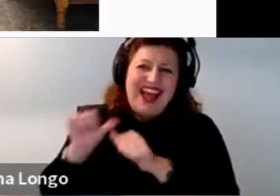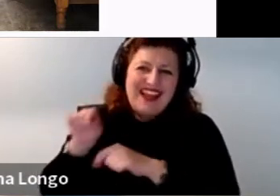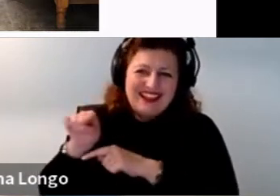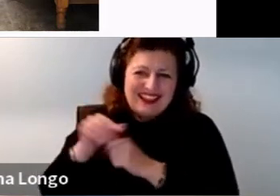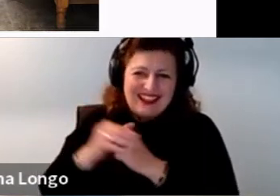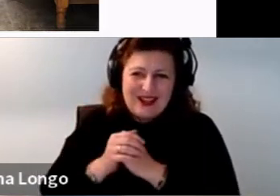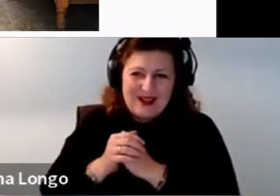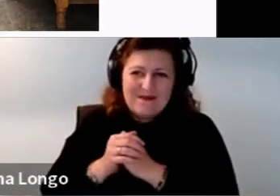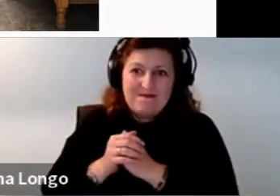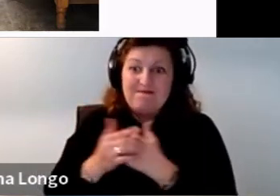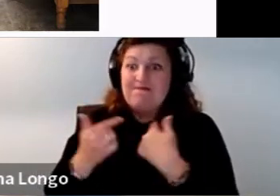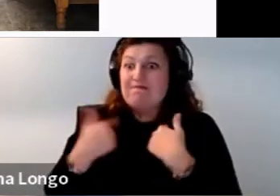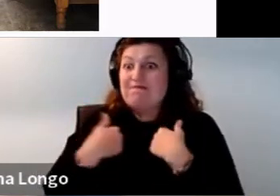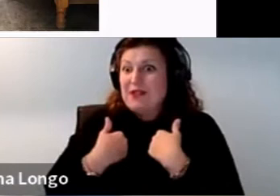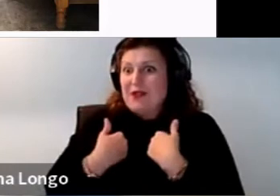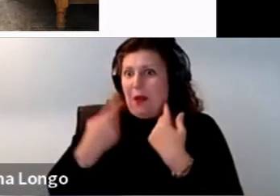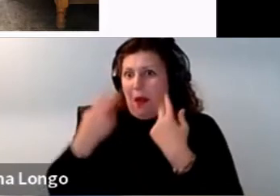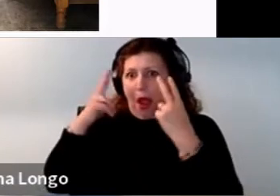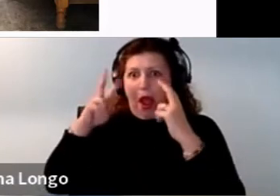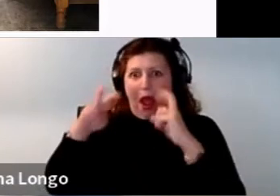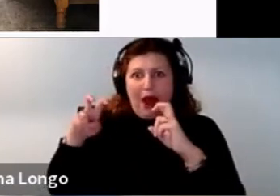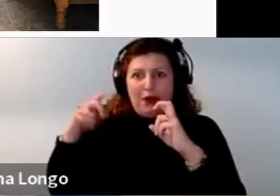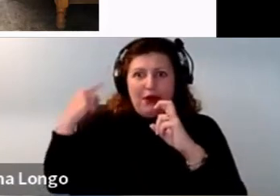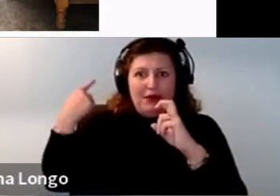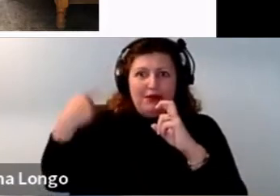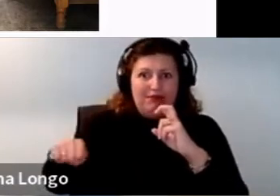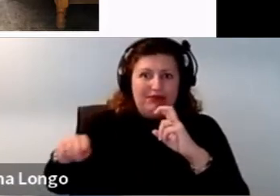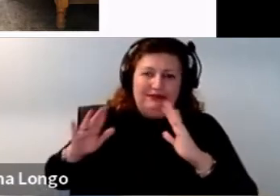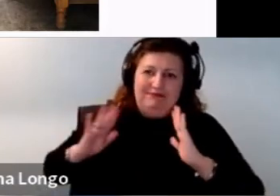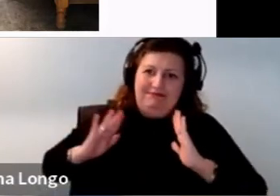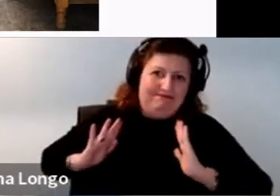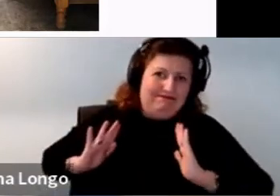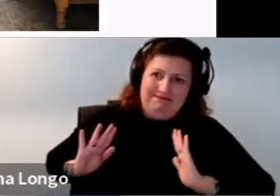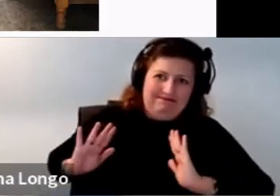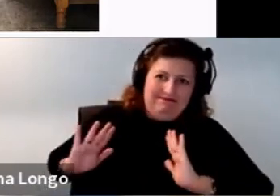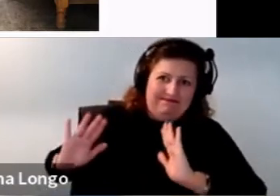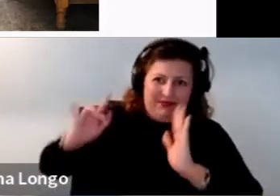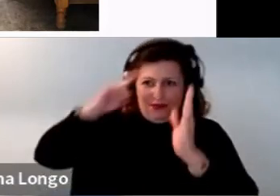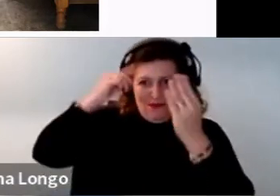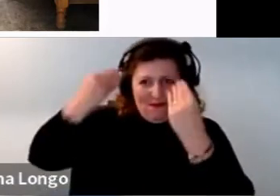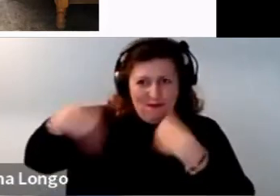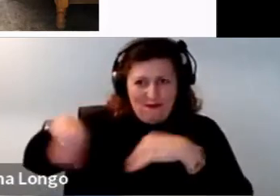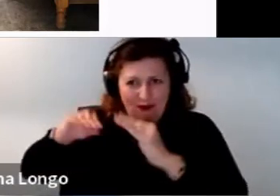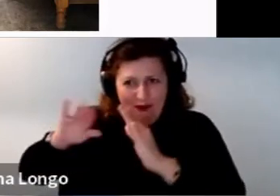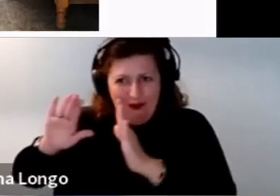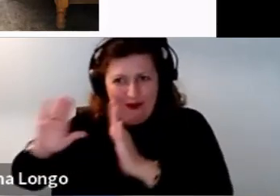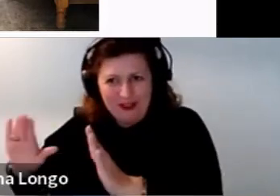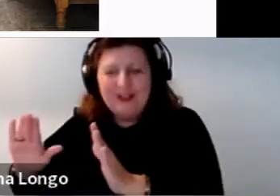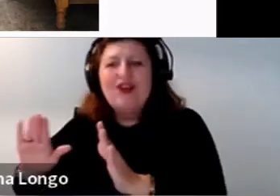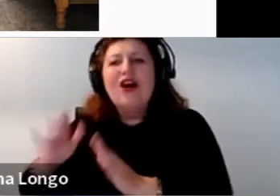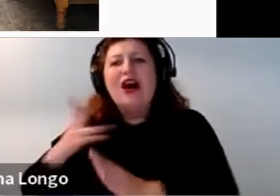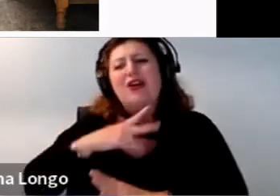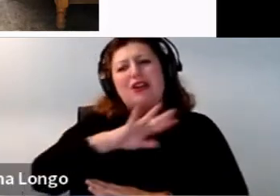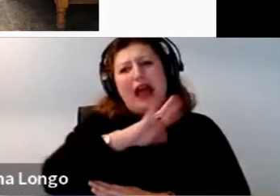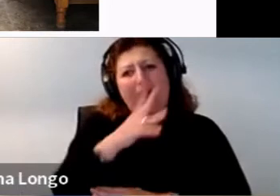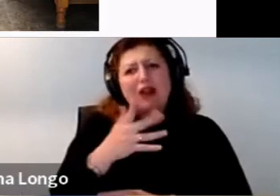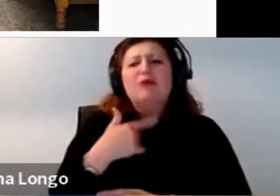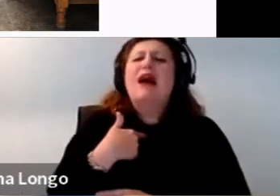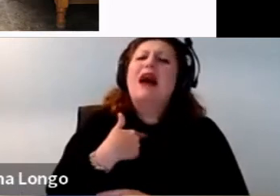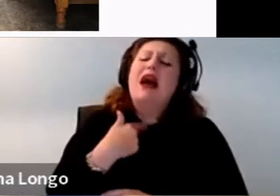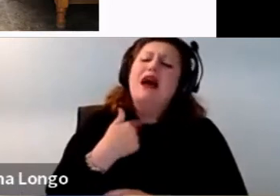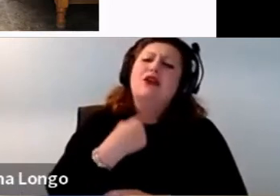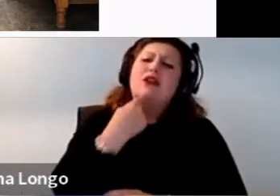parlare, perché per me sarebbe un campo minato, però questo per essere sicuri che è un aspetto